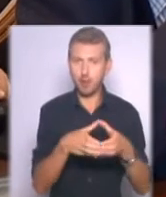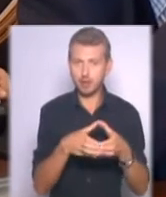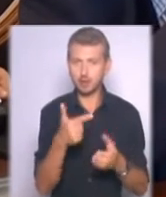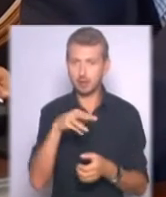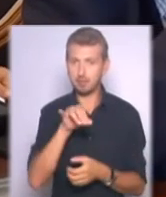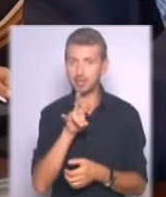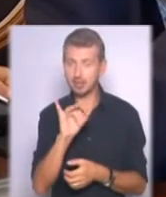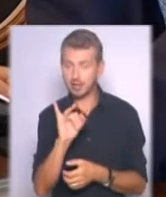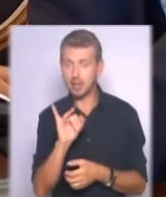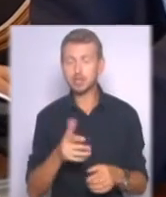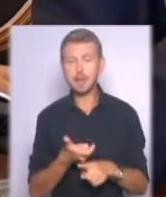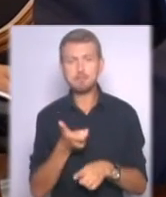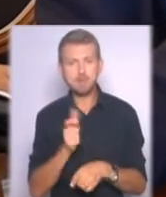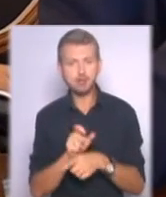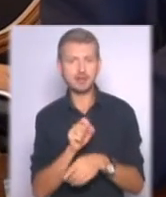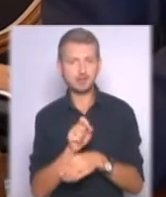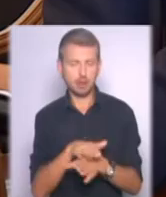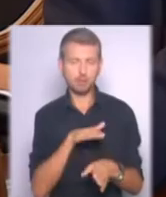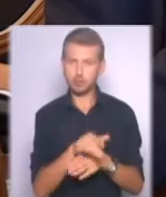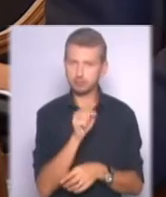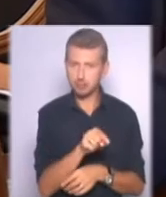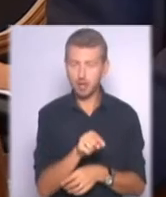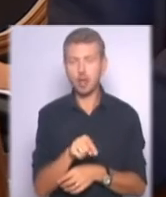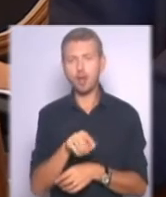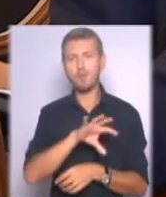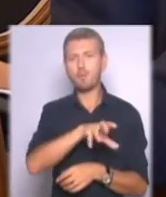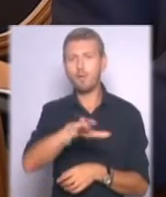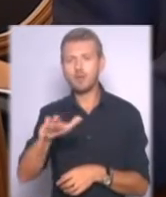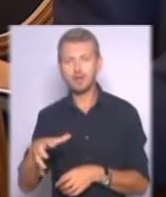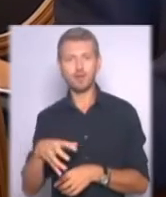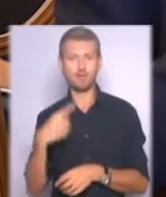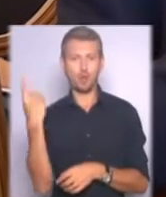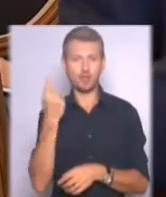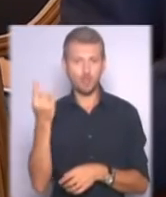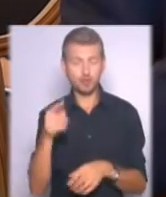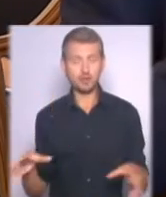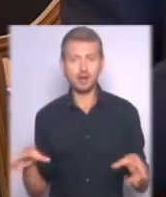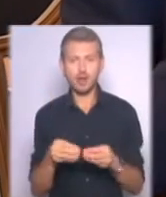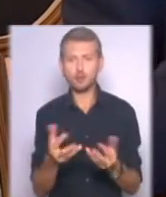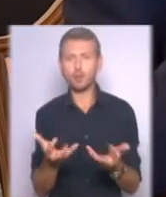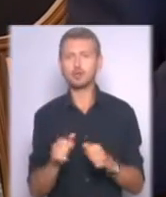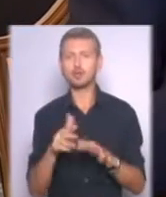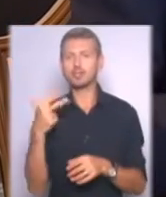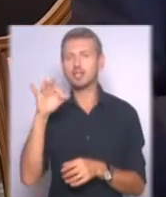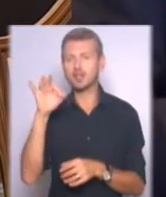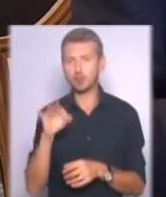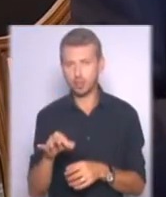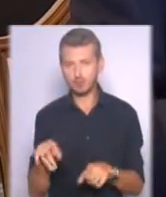гмінах. Найбільше завдань виконують саме гміни. Повіти і воєводство разом отримують лише третину грошей, які мають гміни.